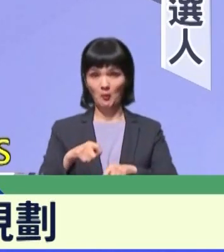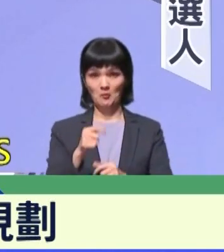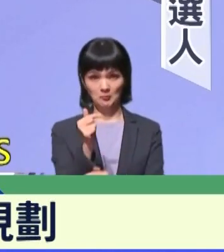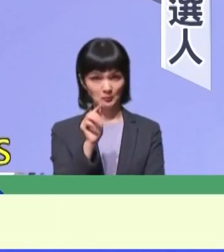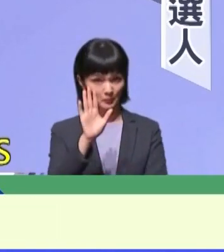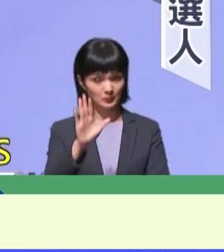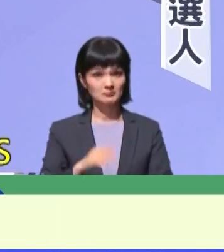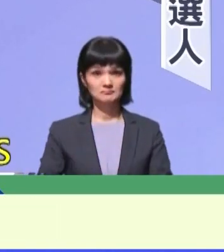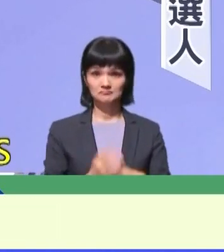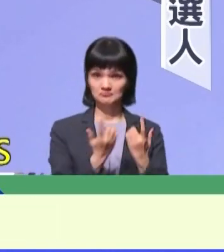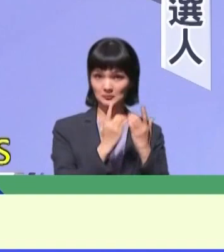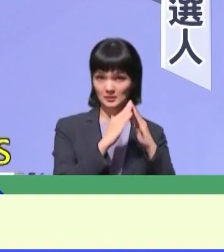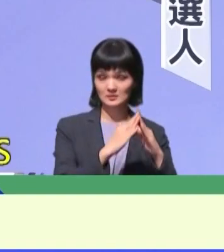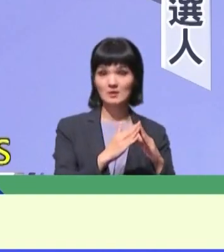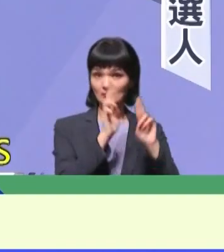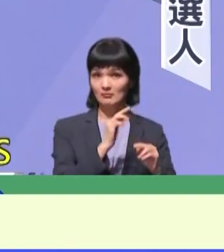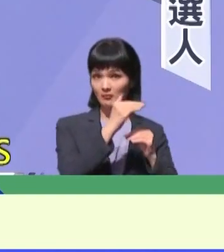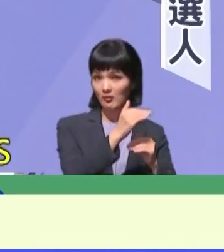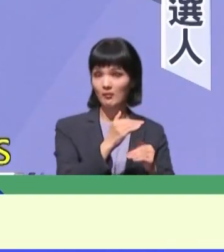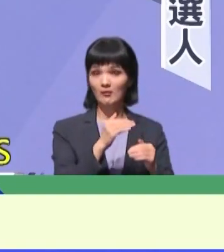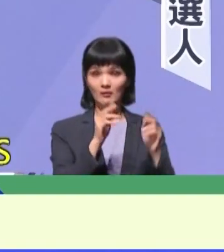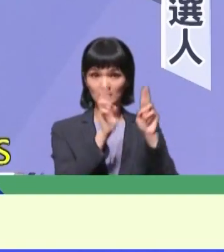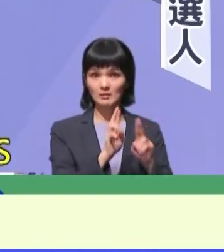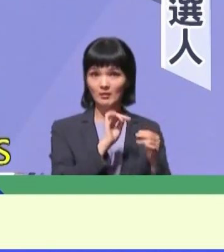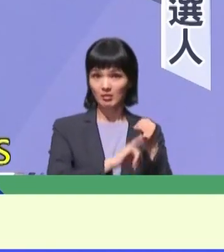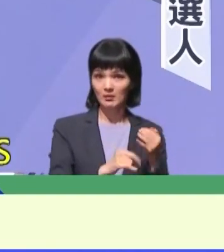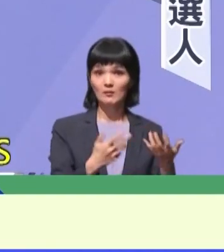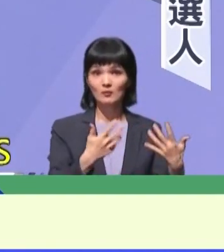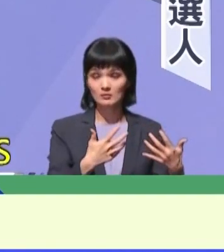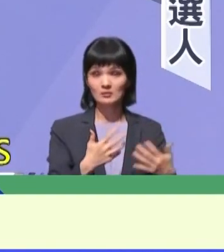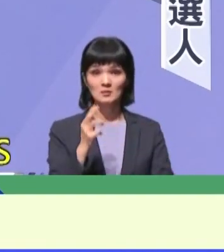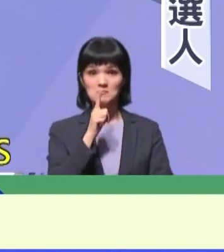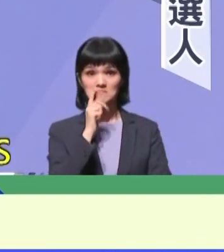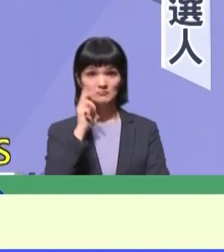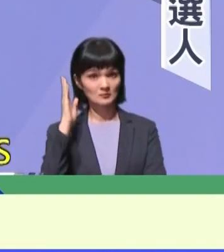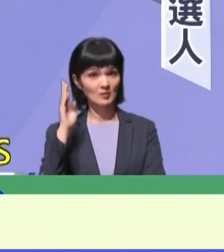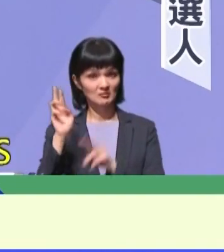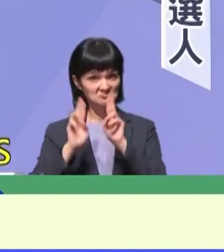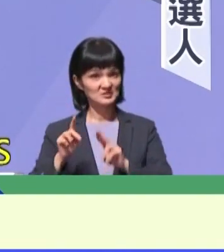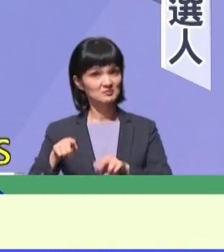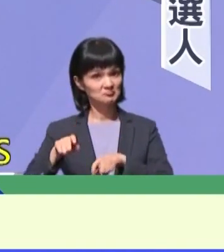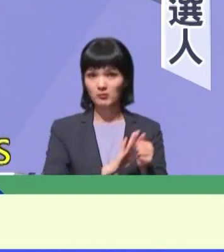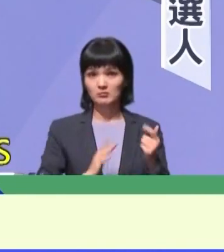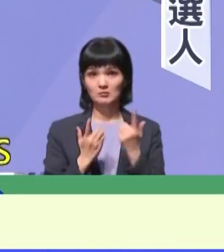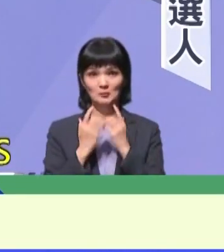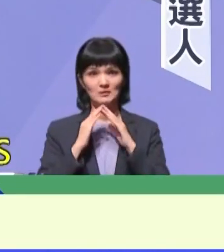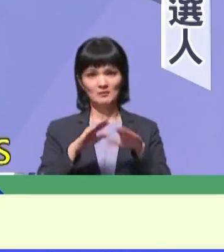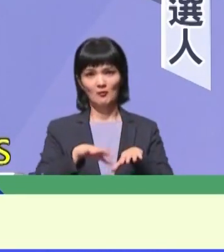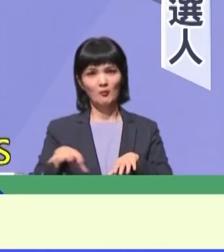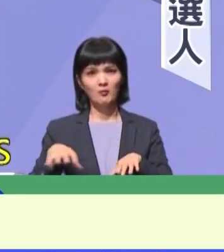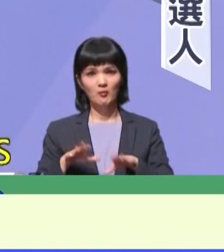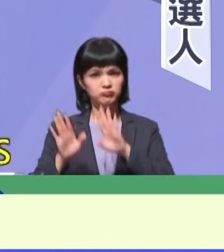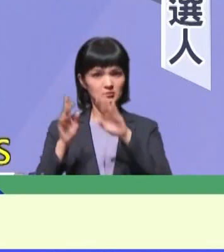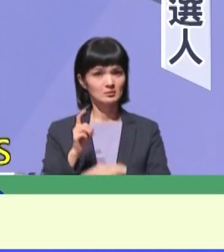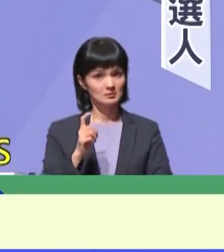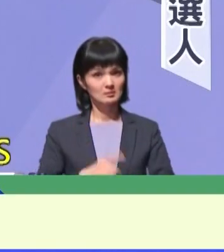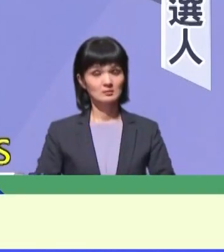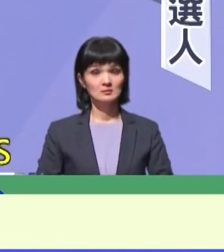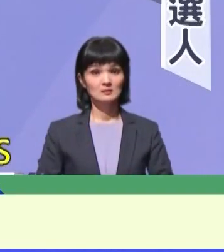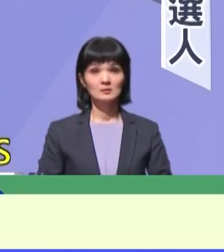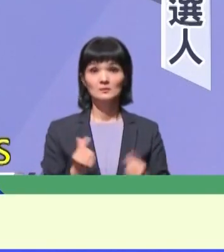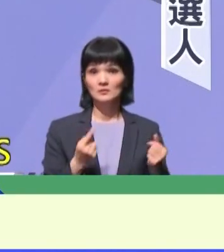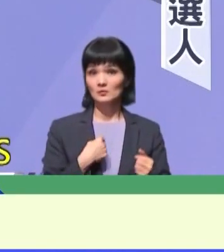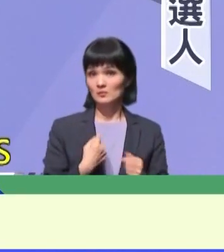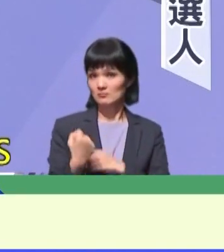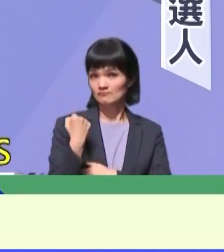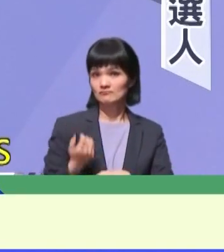台北市应该站在配合的角度。 中央的能源政策的确要通盘的来检讨，我想包括其实我们一直